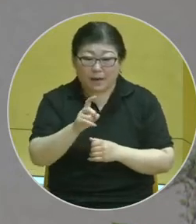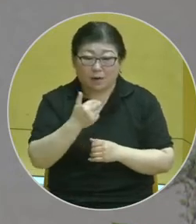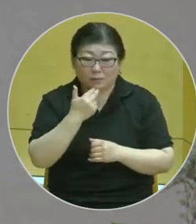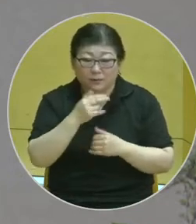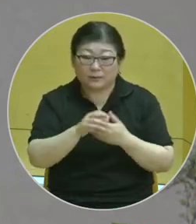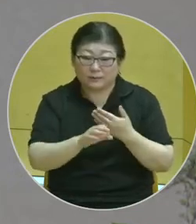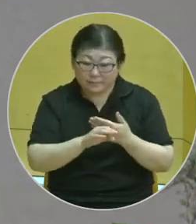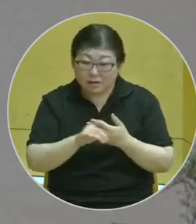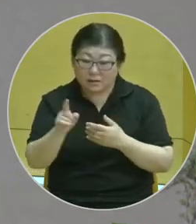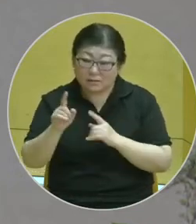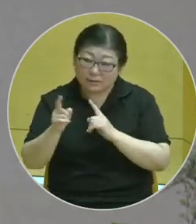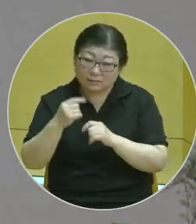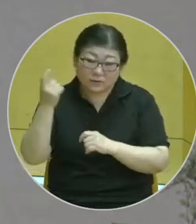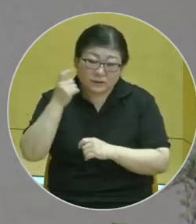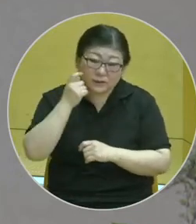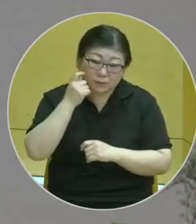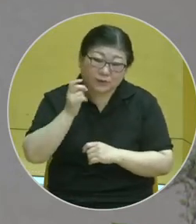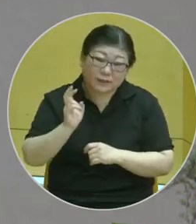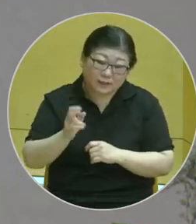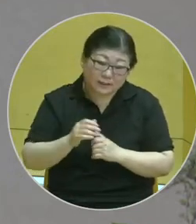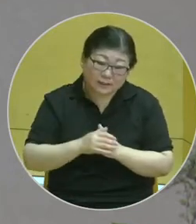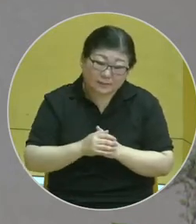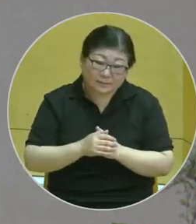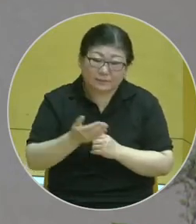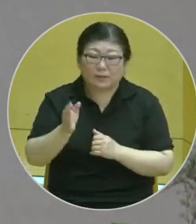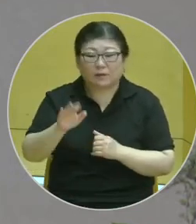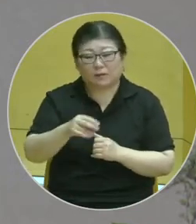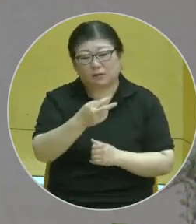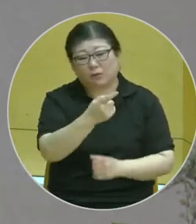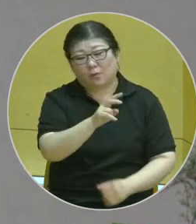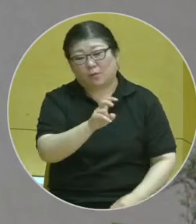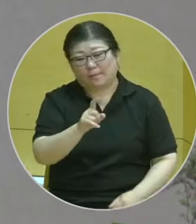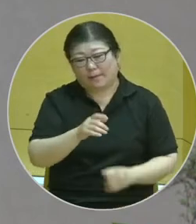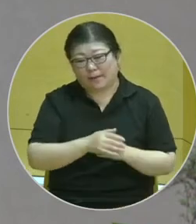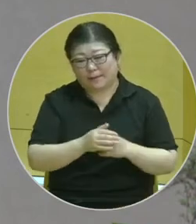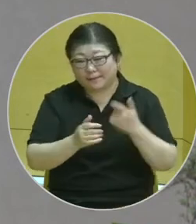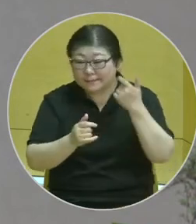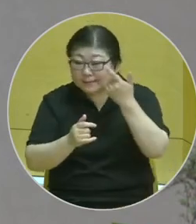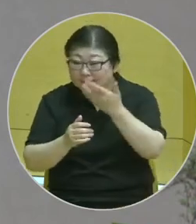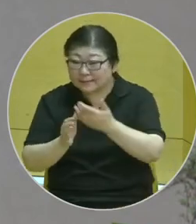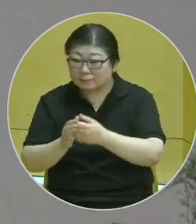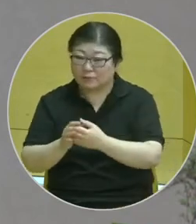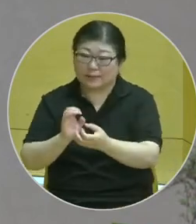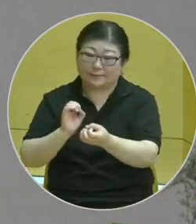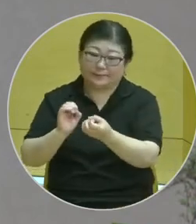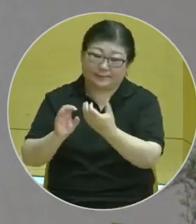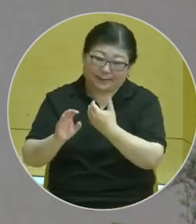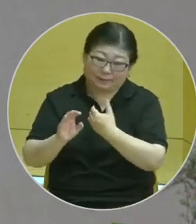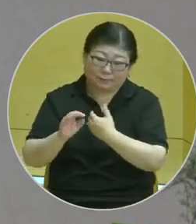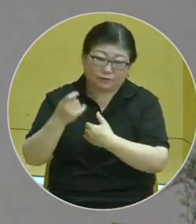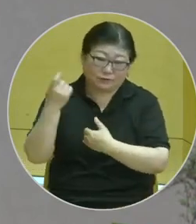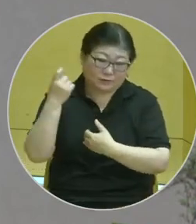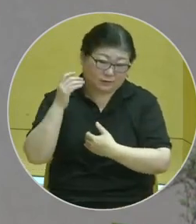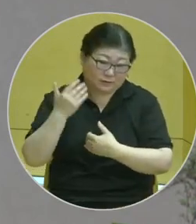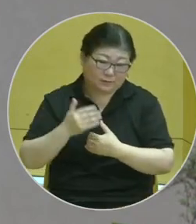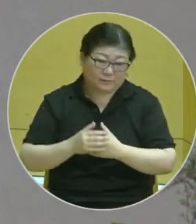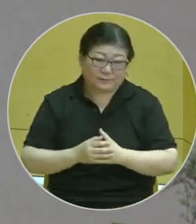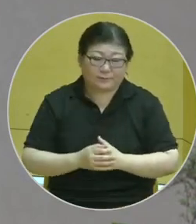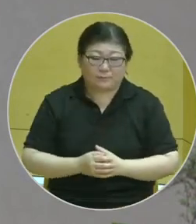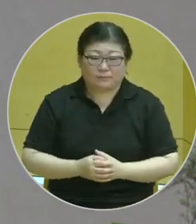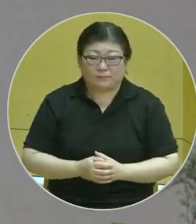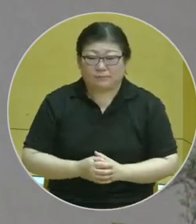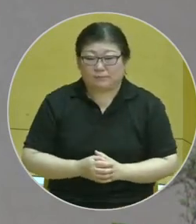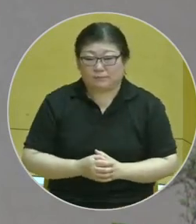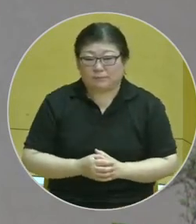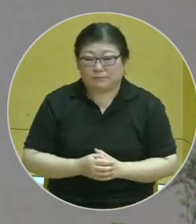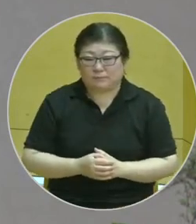상황에서 말씀을 하셨겠죠 그렇지만 도마를 통해서 토마 이 질문을 통해서 그 간절함을 통해서 이 귀한 말씀을